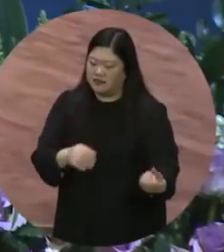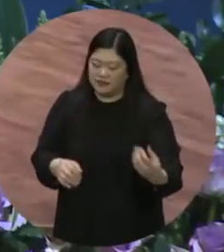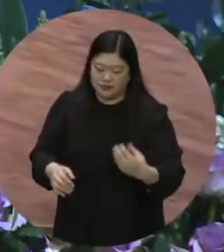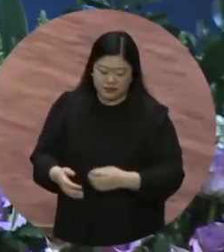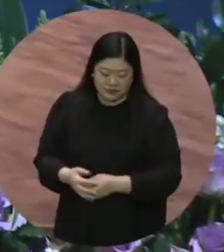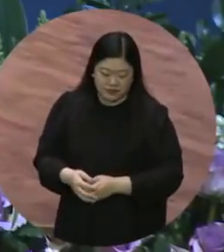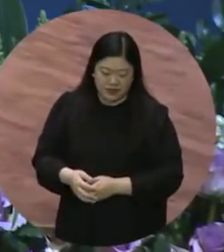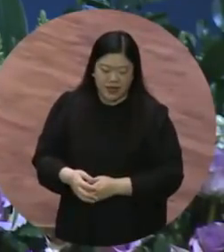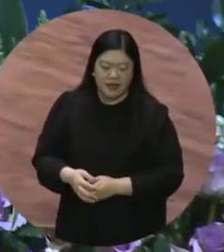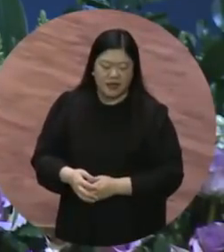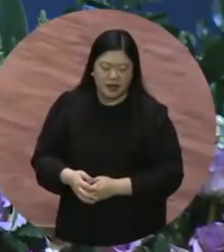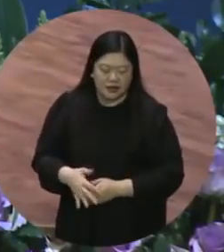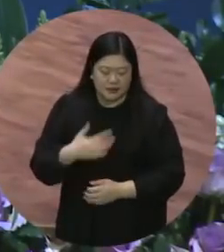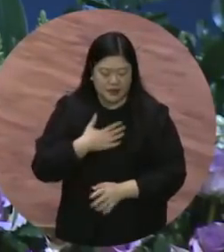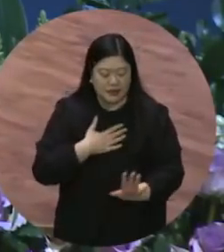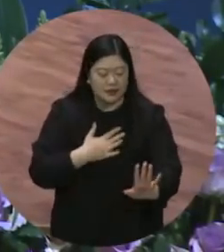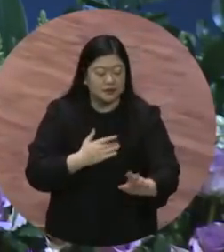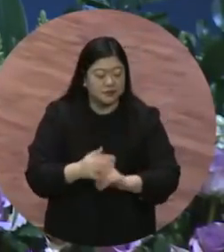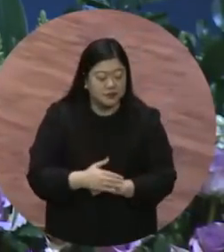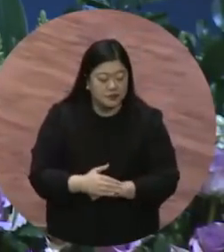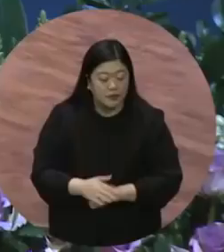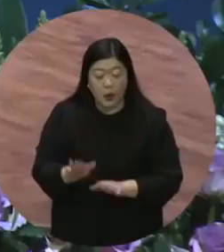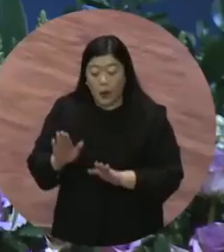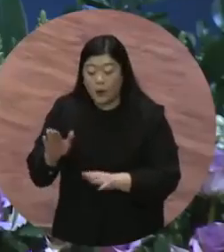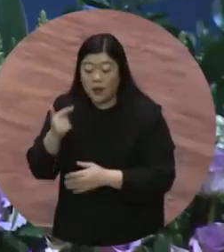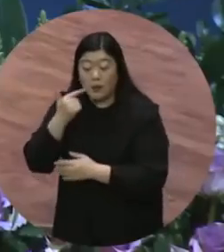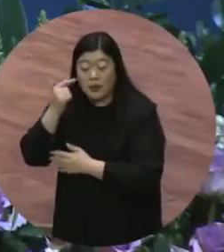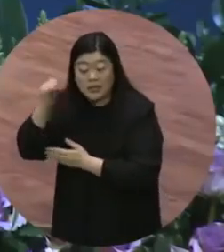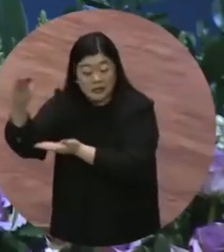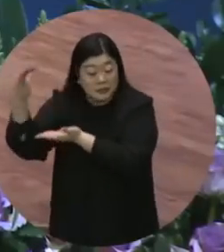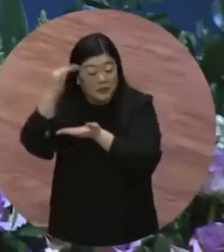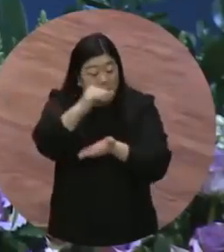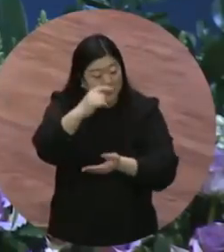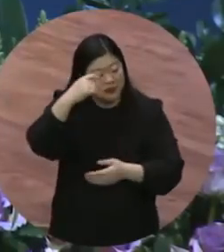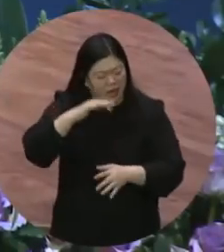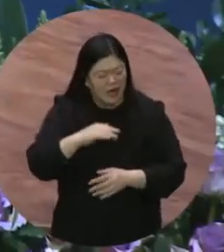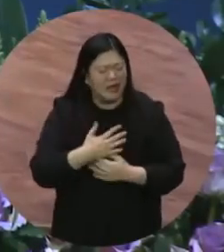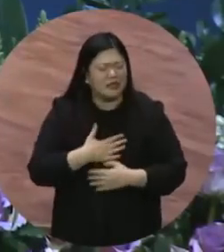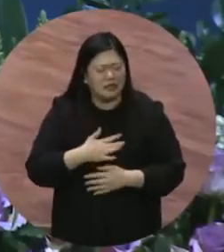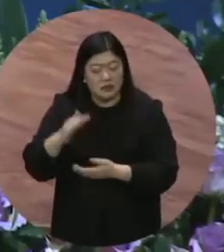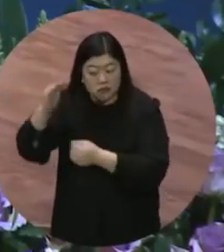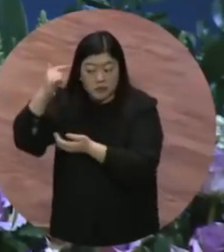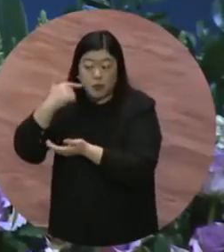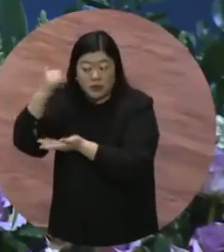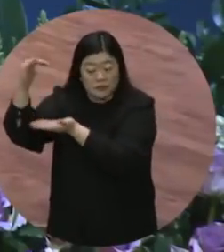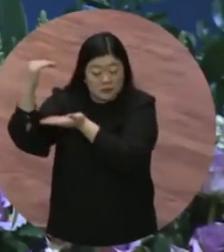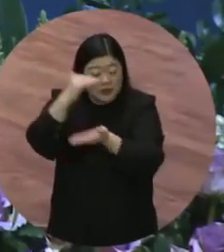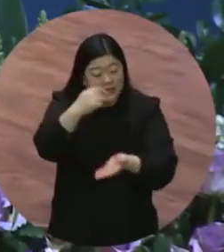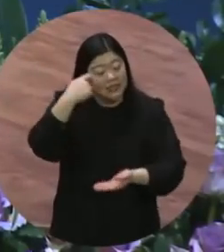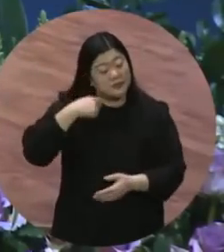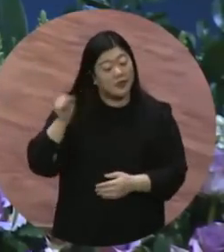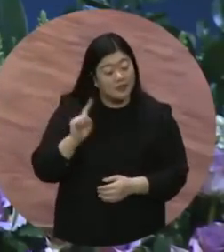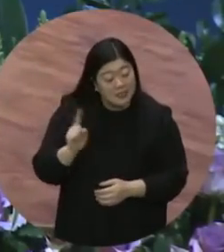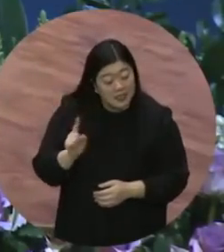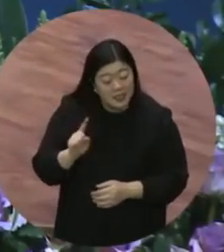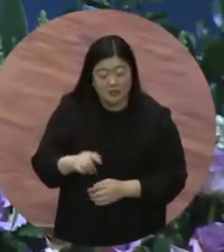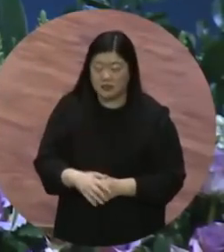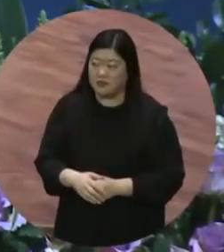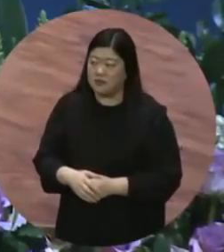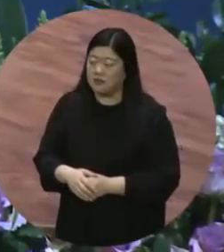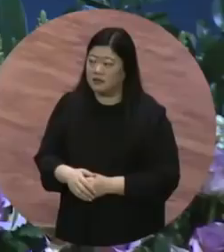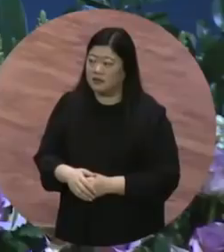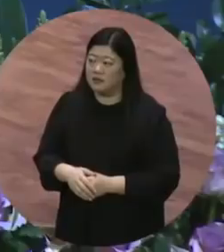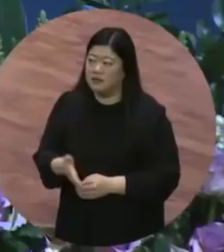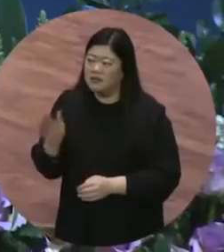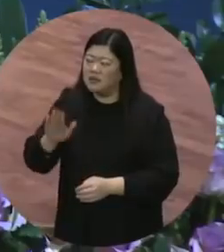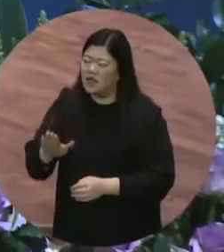그래서 제가 이런 얘기를 했어요. 오늘 목사님 말씀이 어떠셨어요? 하니까 이분의 얘기가 목사님 말씀이 제